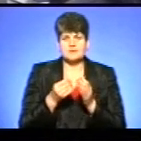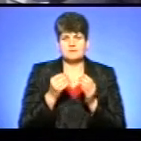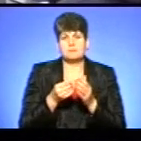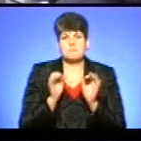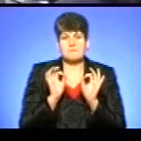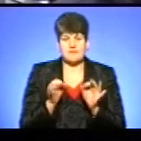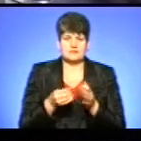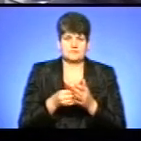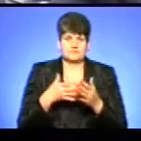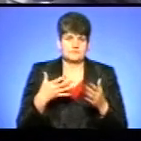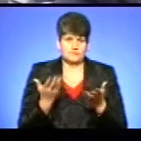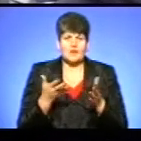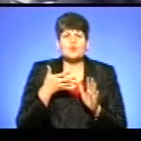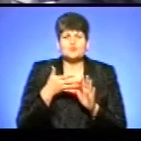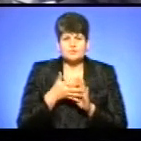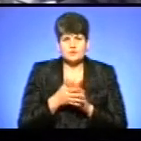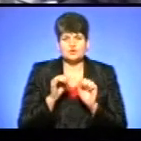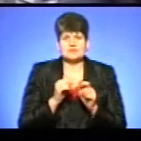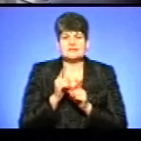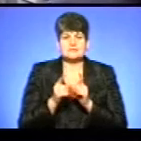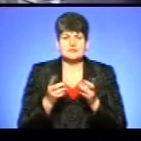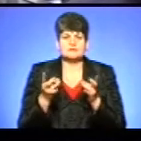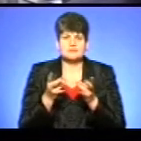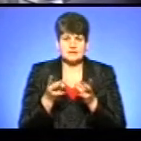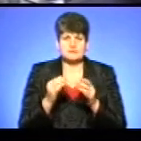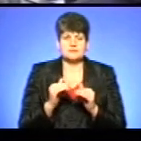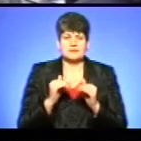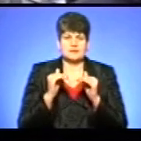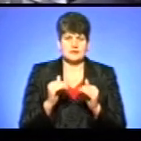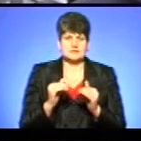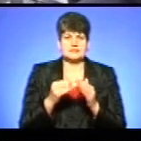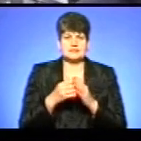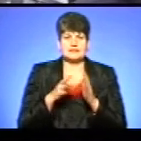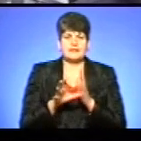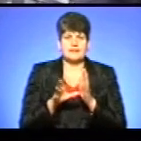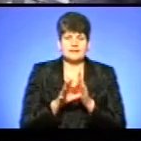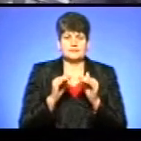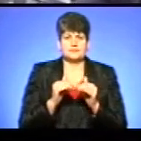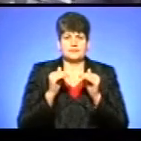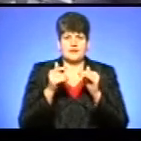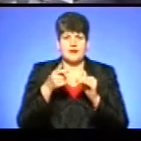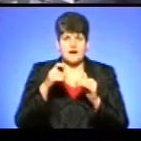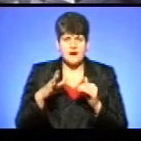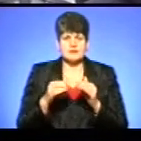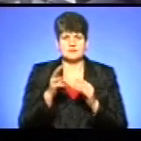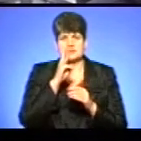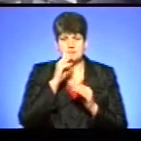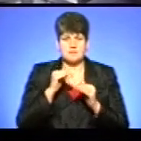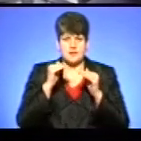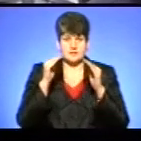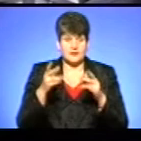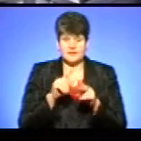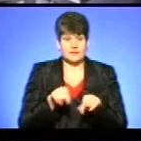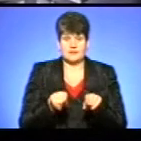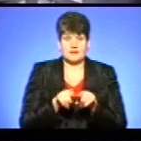що я розумію, що, можливо, зміни відбулися, зокрема, піднялися ціни на електроенергію, на газ, на заробітну плату. Вони не в такій мірі, як нам